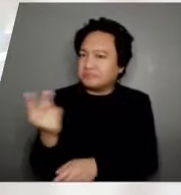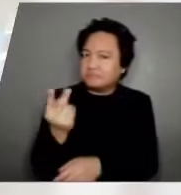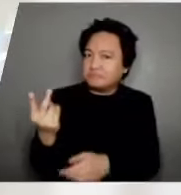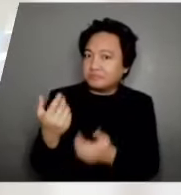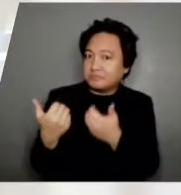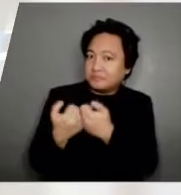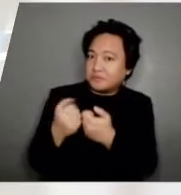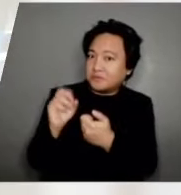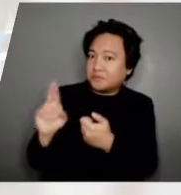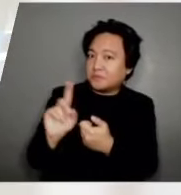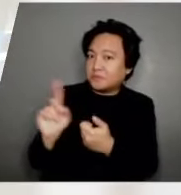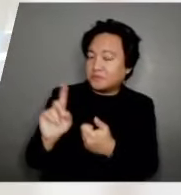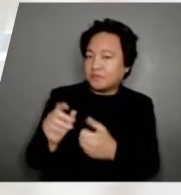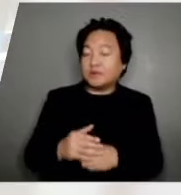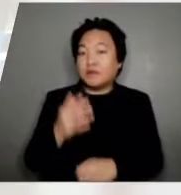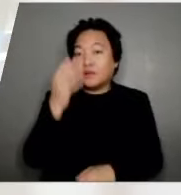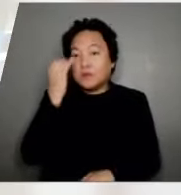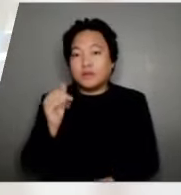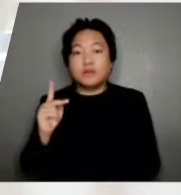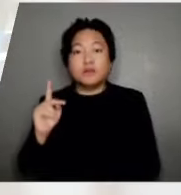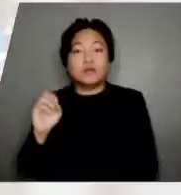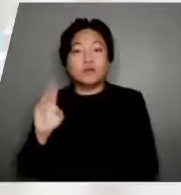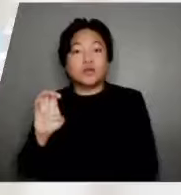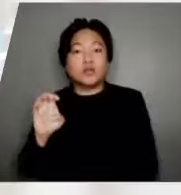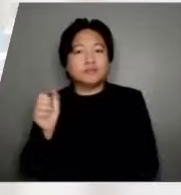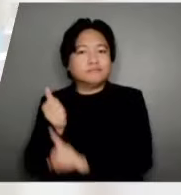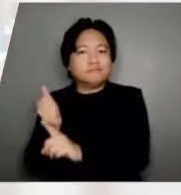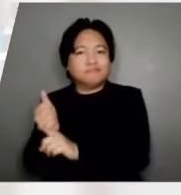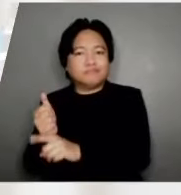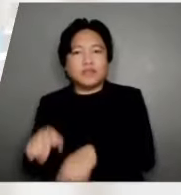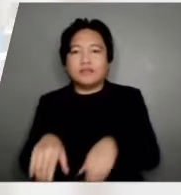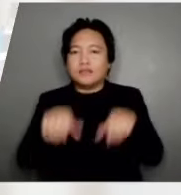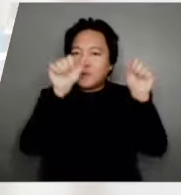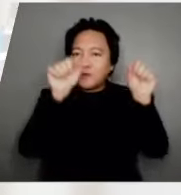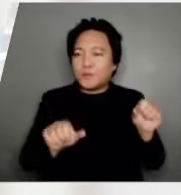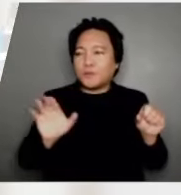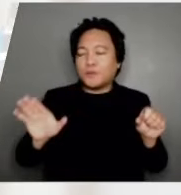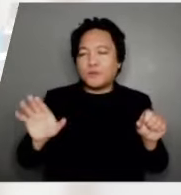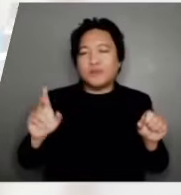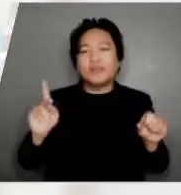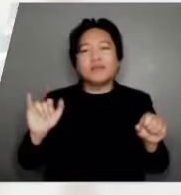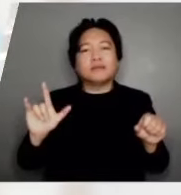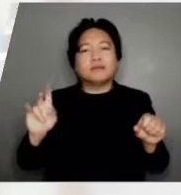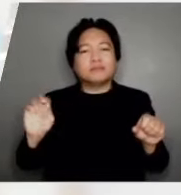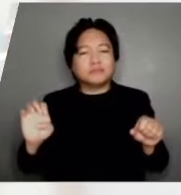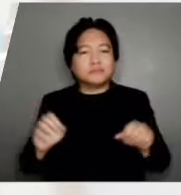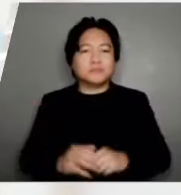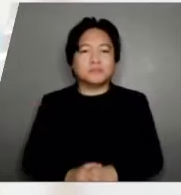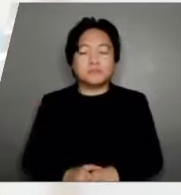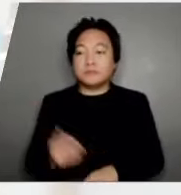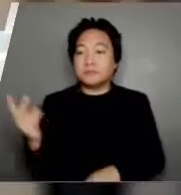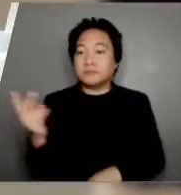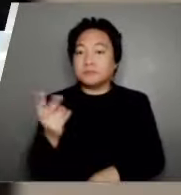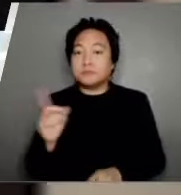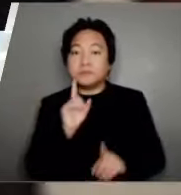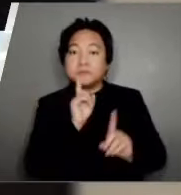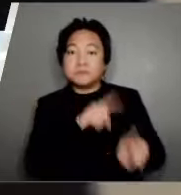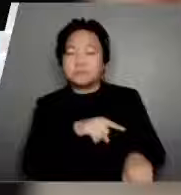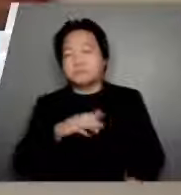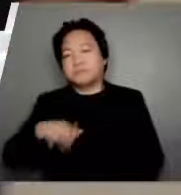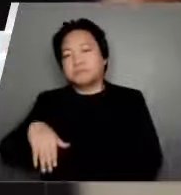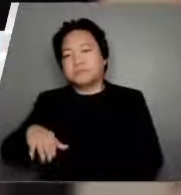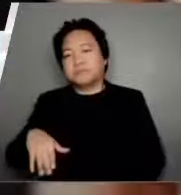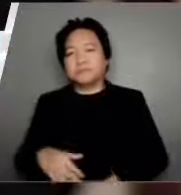matapos i-repost ni Kobe ang photo ni Kyline with heart emoji. Wala bang pahayag ang dalawang celebrity sa